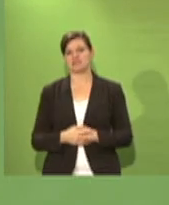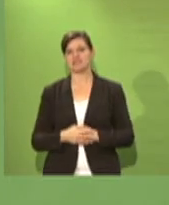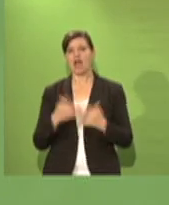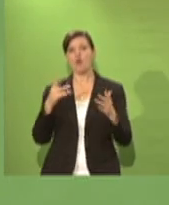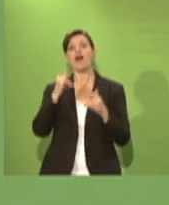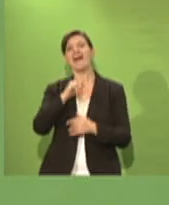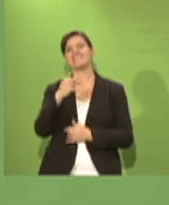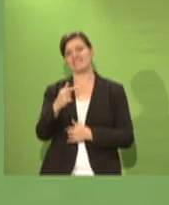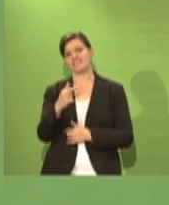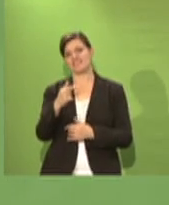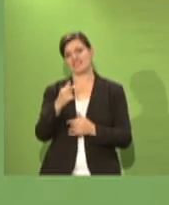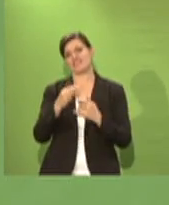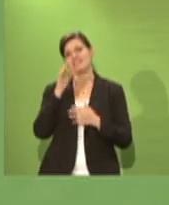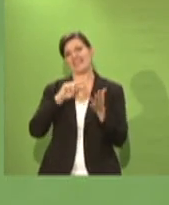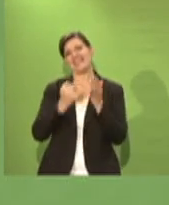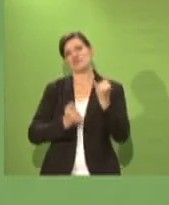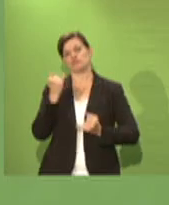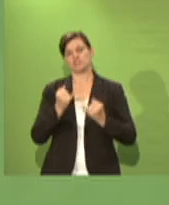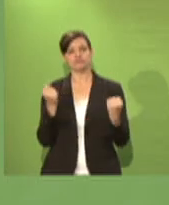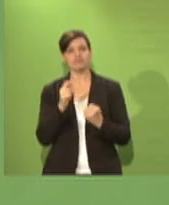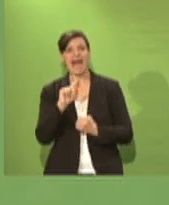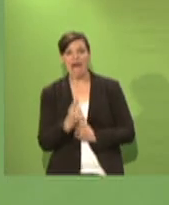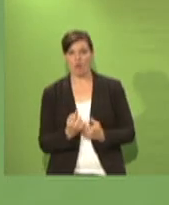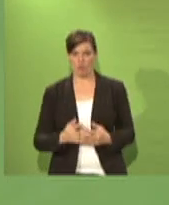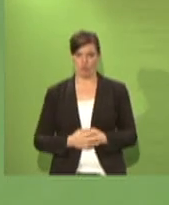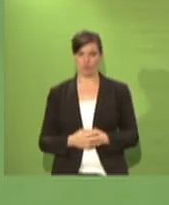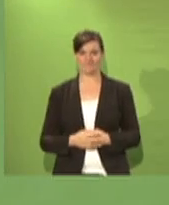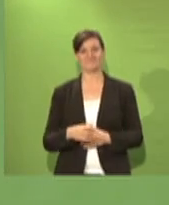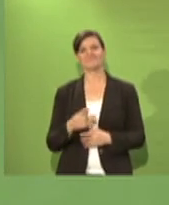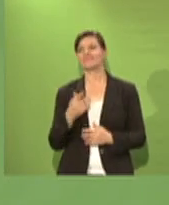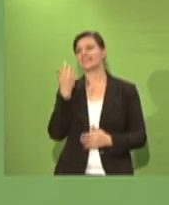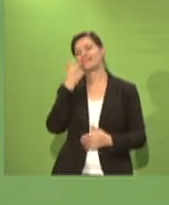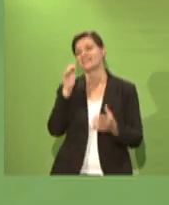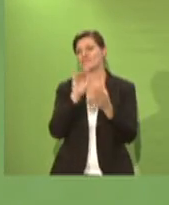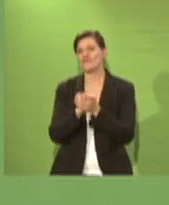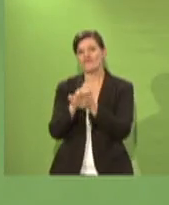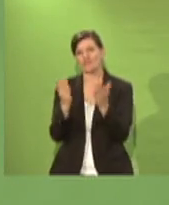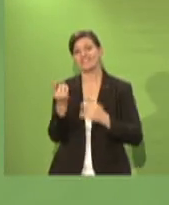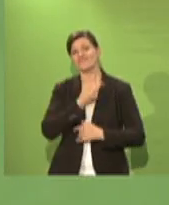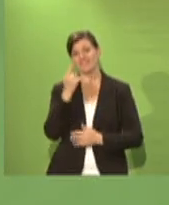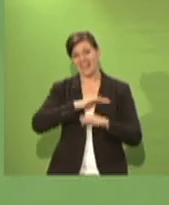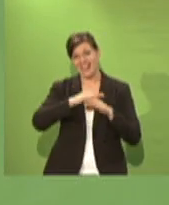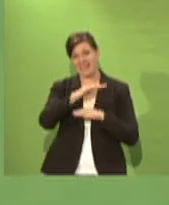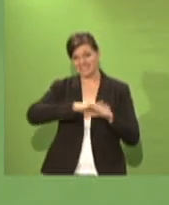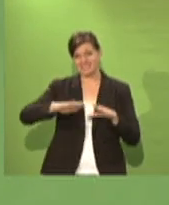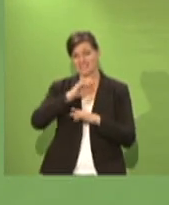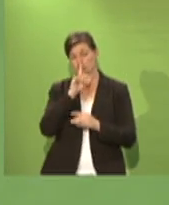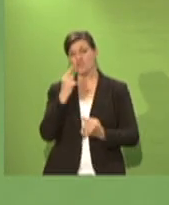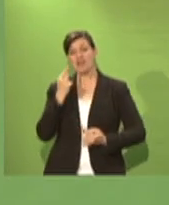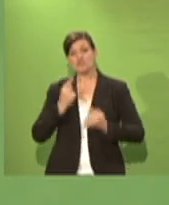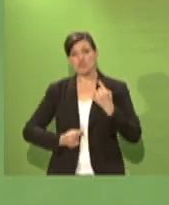IT-Industrie. Liebe Freundinnen und Freunde, wir aus dem ländlichen Raum sind nicht nur die grünen armen